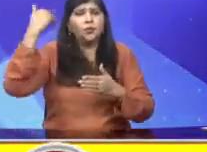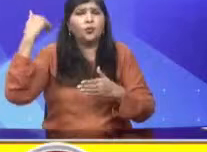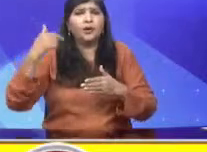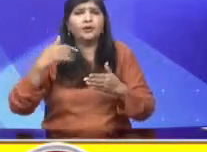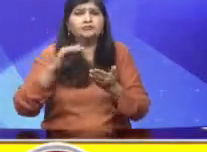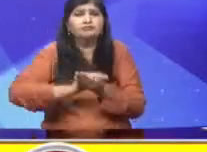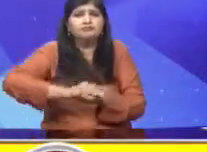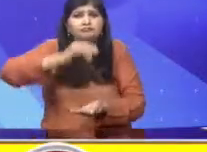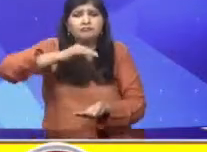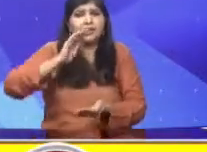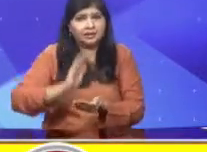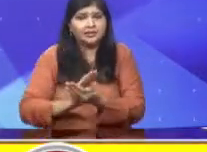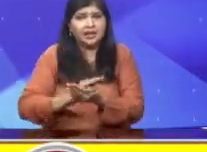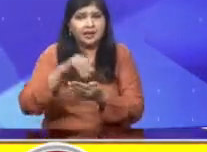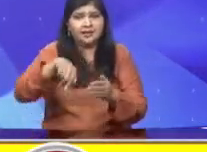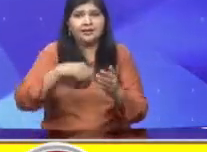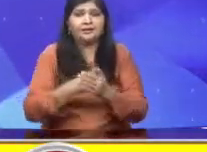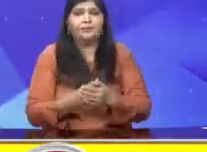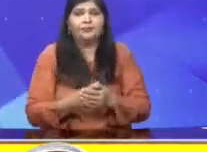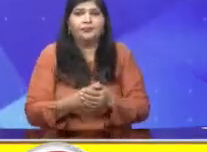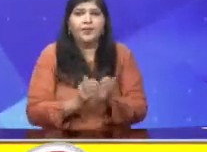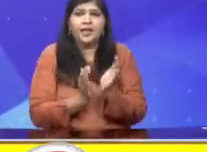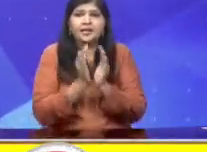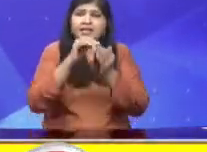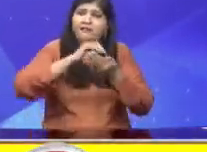धरोहरों की भूमी रही है।